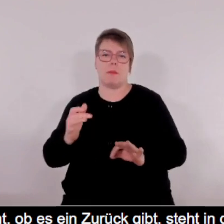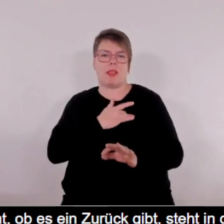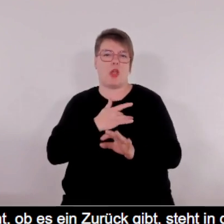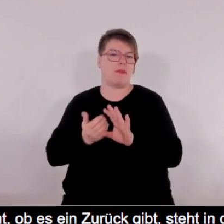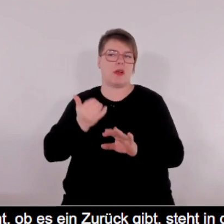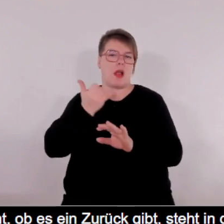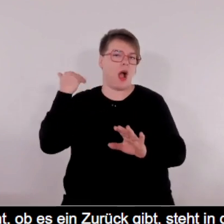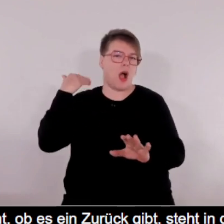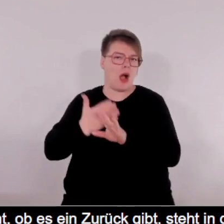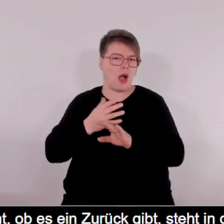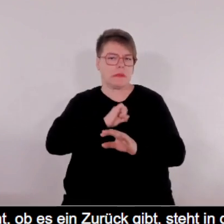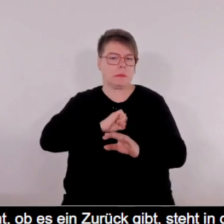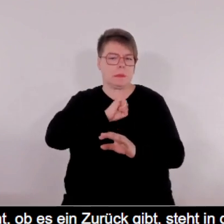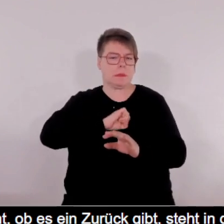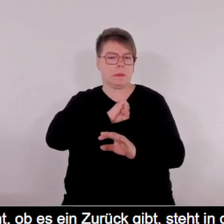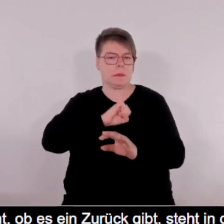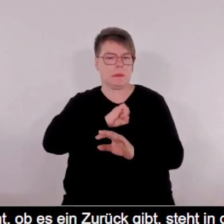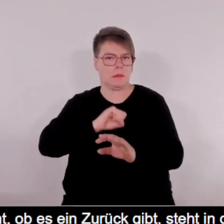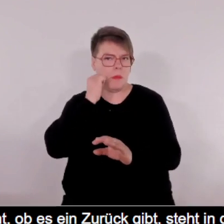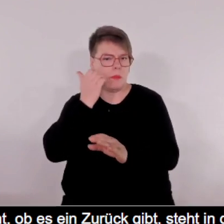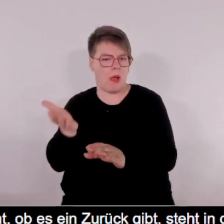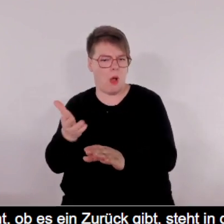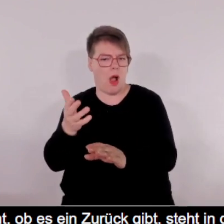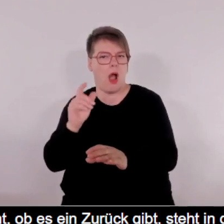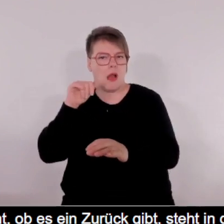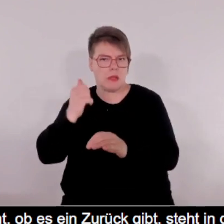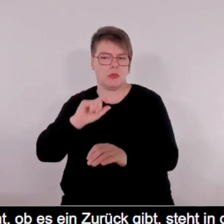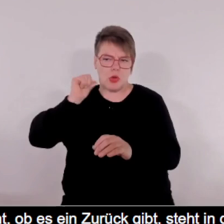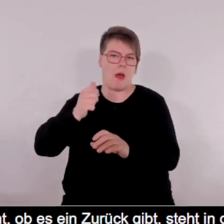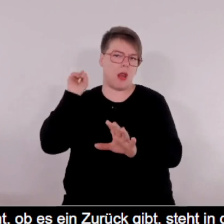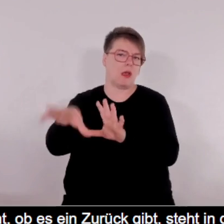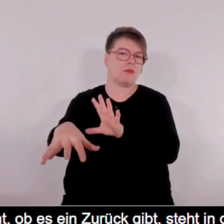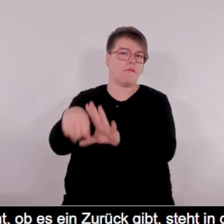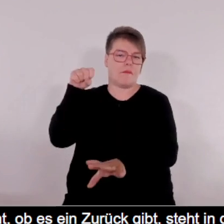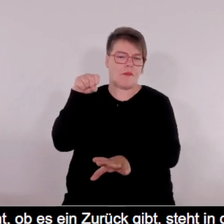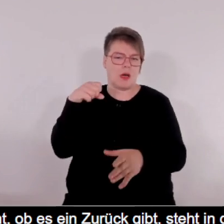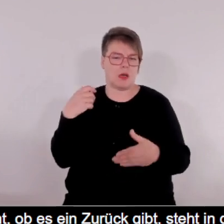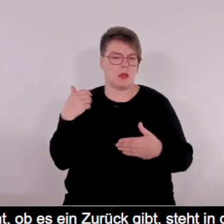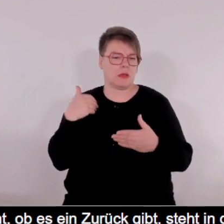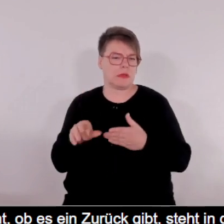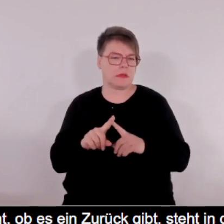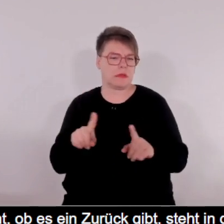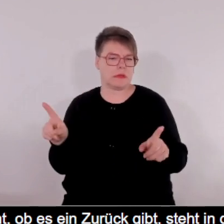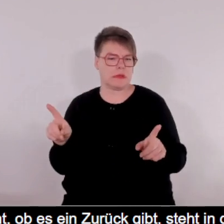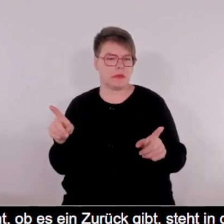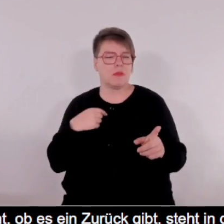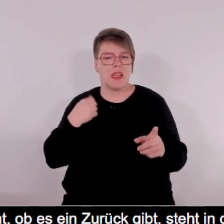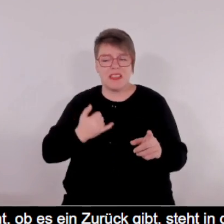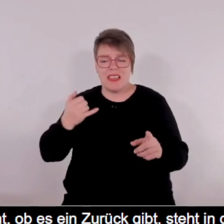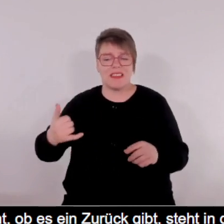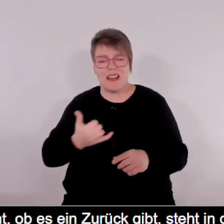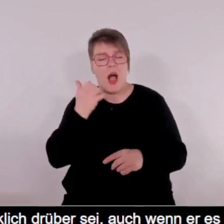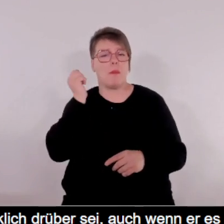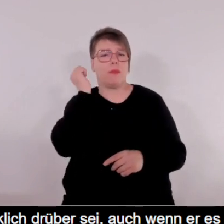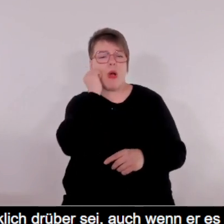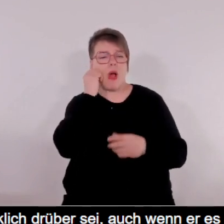denn entweder steigen die Preise für seine Lebensmittel oder es sinkt die Qualität. Aber billig und gut gibt es auf